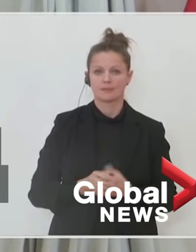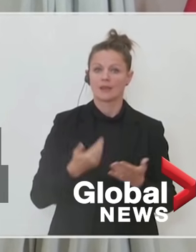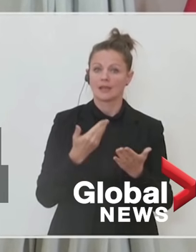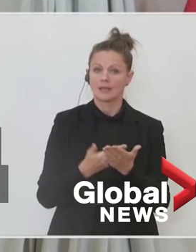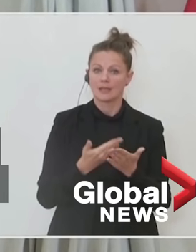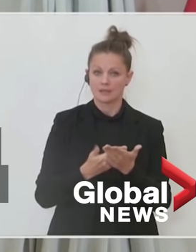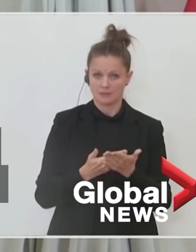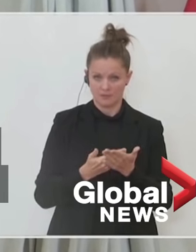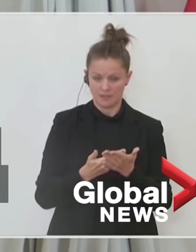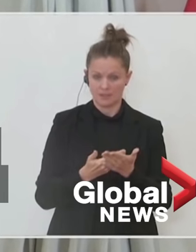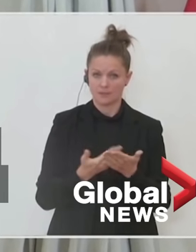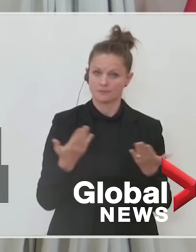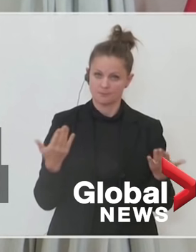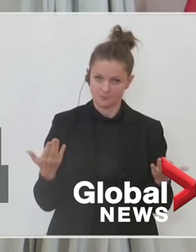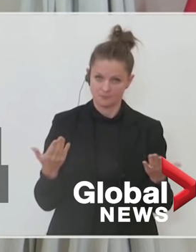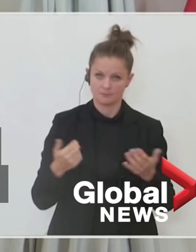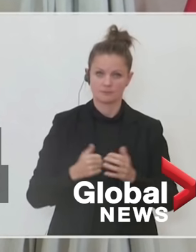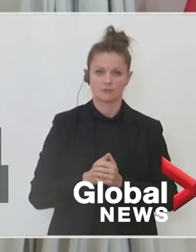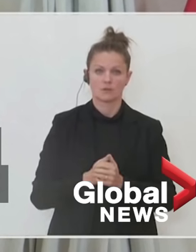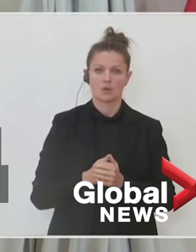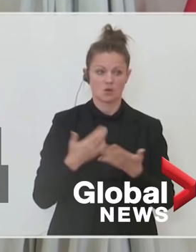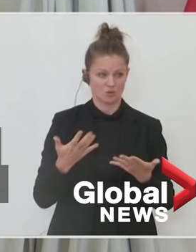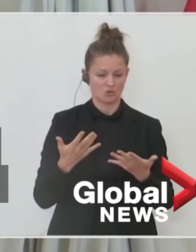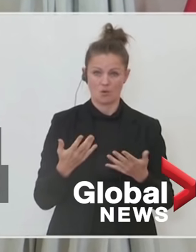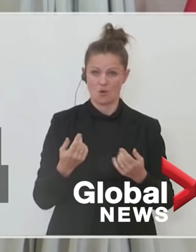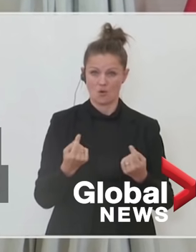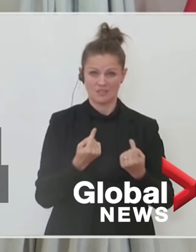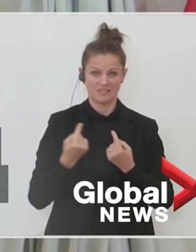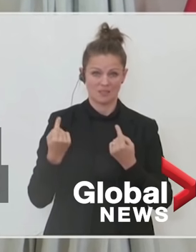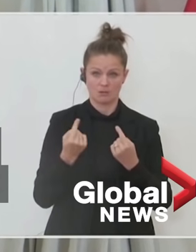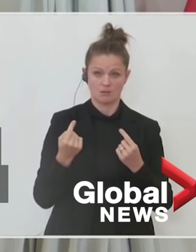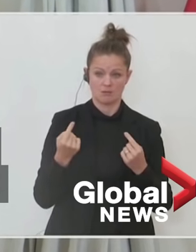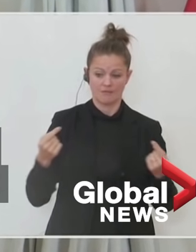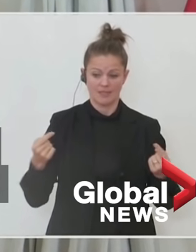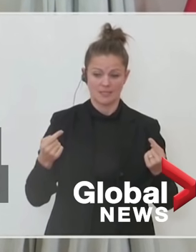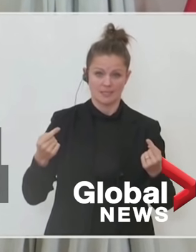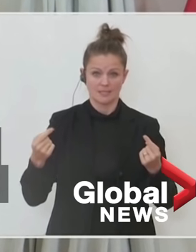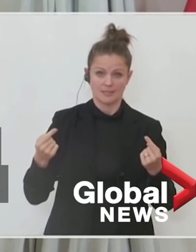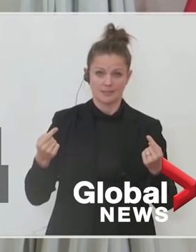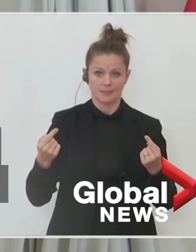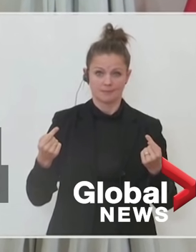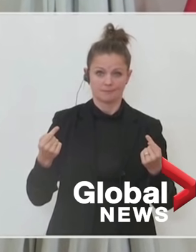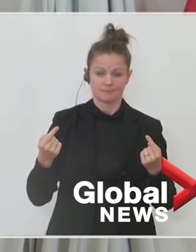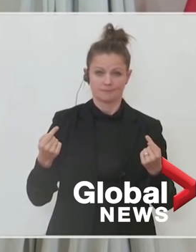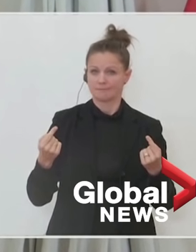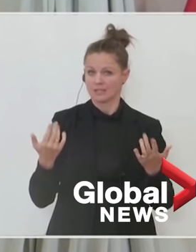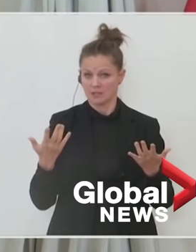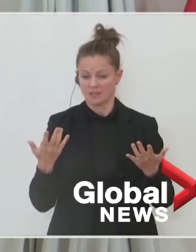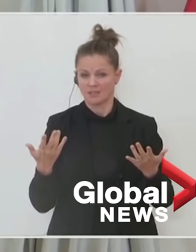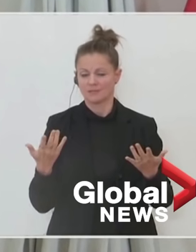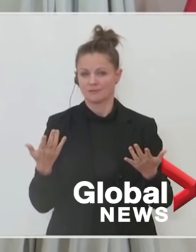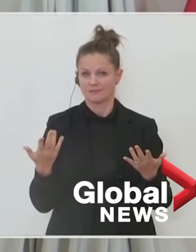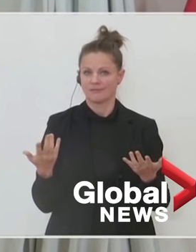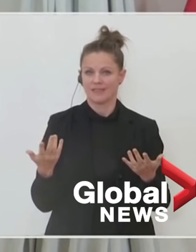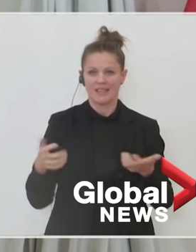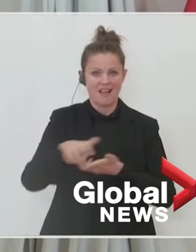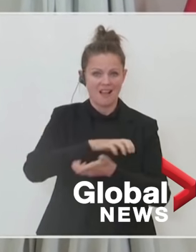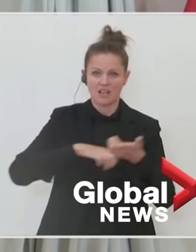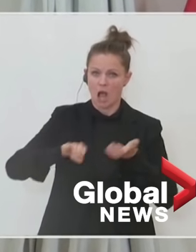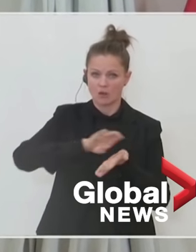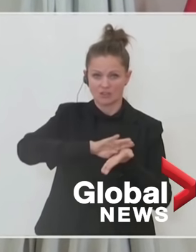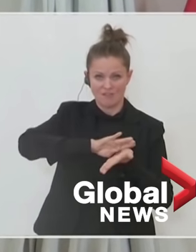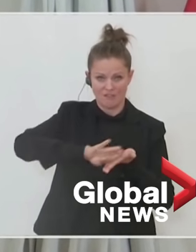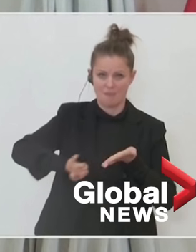daher, um die Pattsituation aufzulösen, Platz machen, um Chaos zu